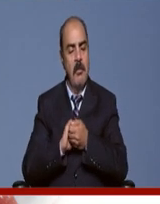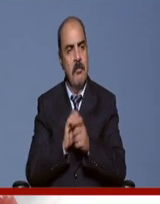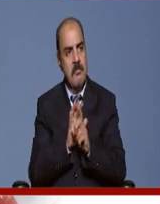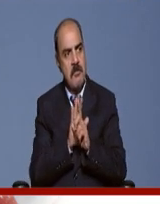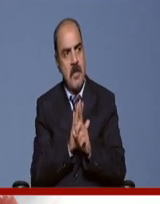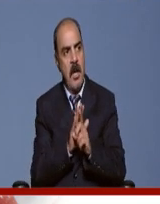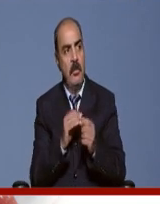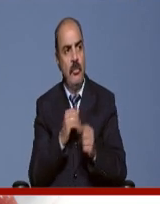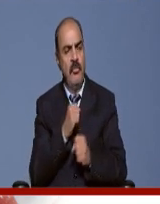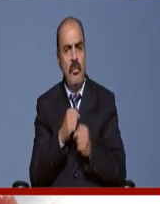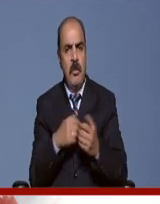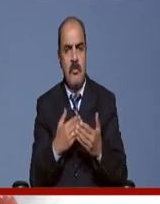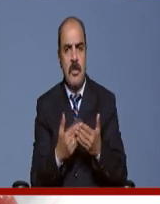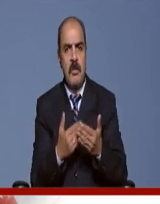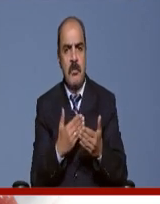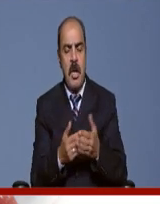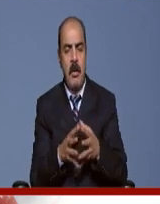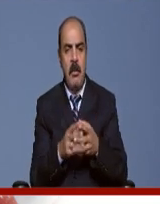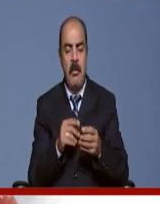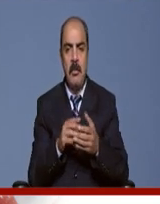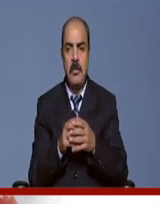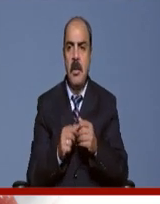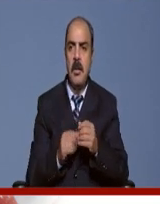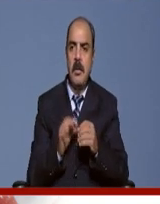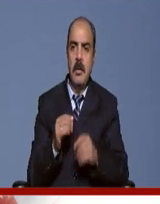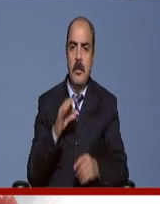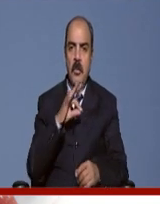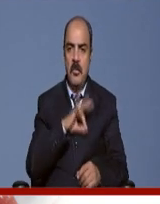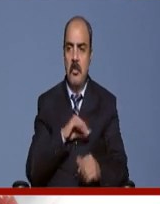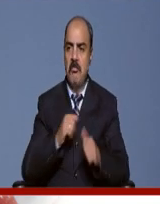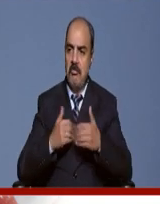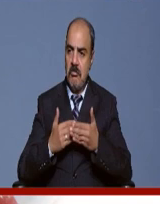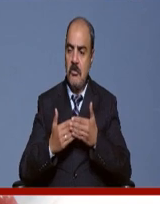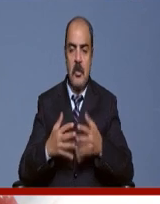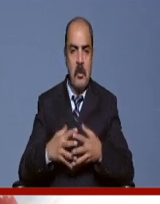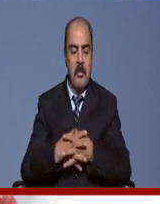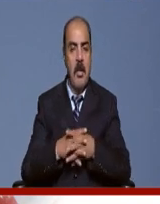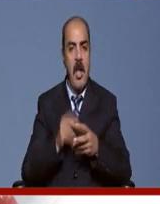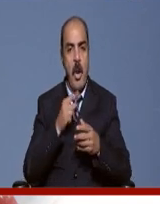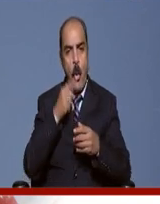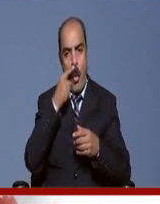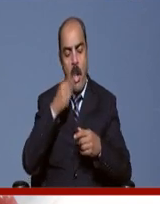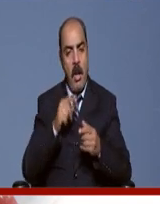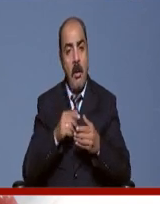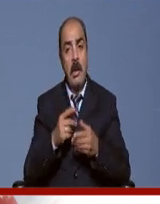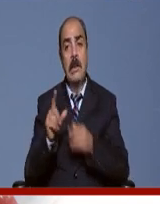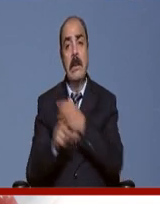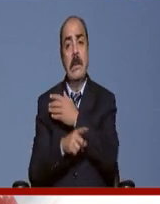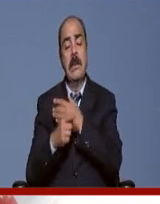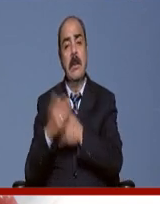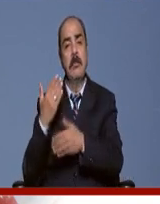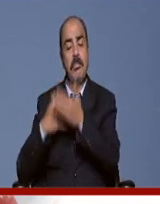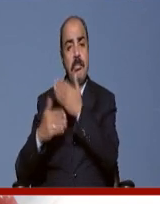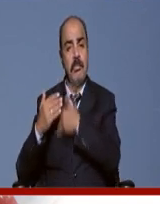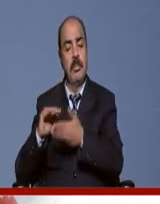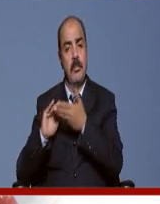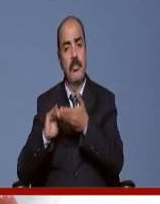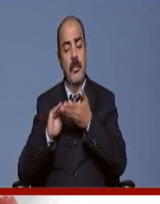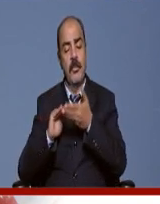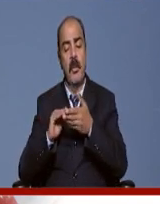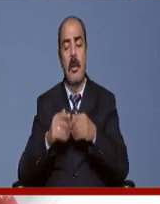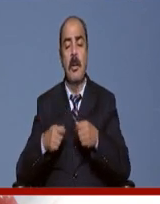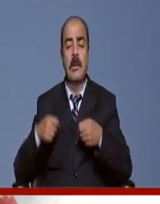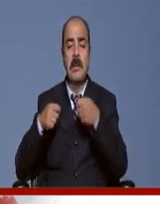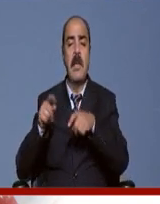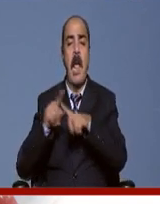الجهد اذ نقدم مساهمه عاليه لانر ولقد في الاسابيع الماضيه زدنا مساهمتنا للاونروا